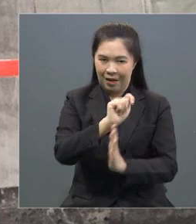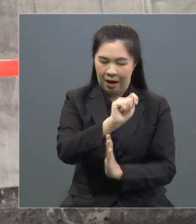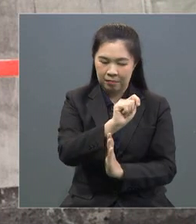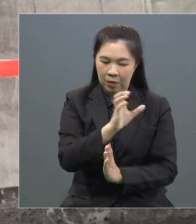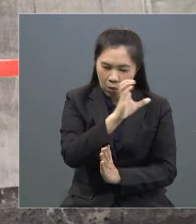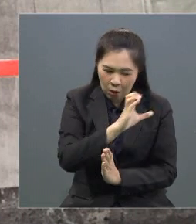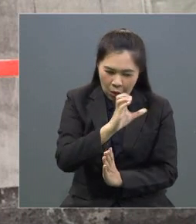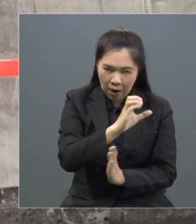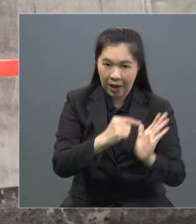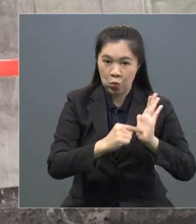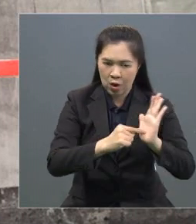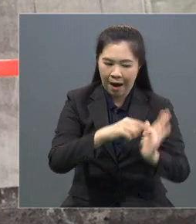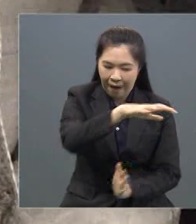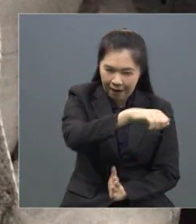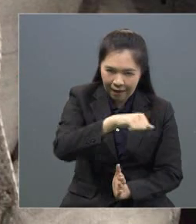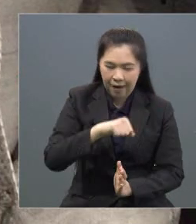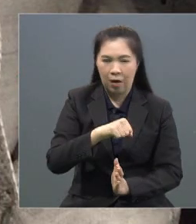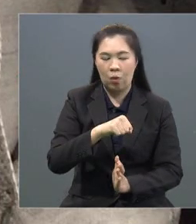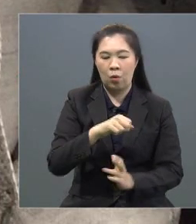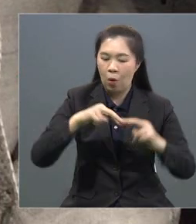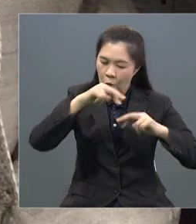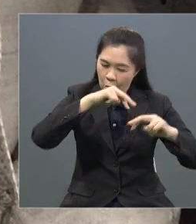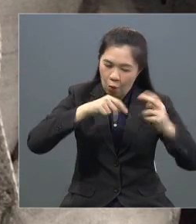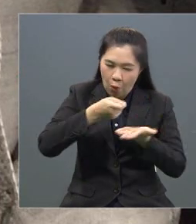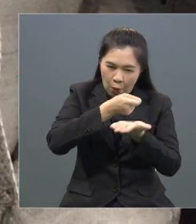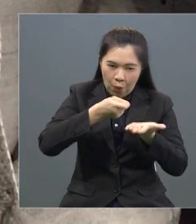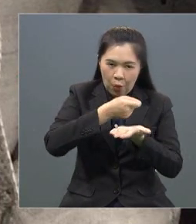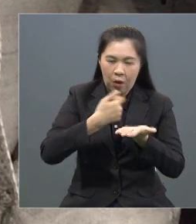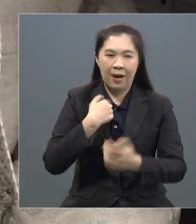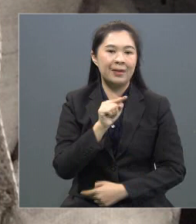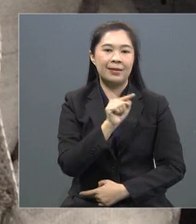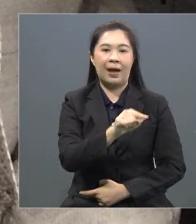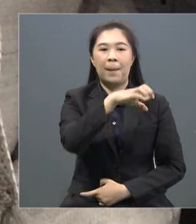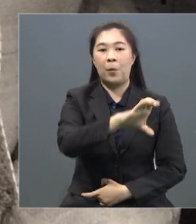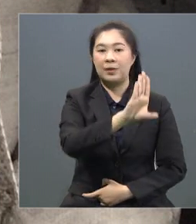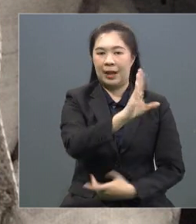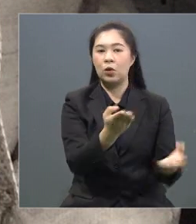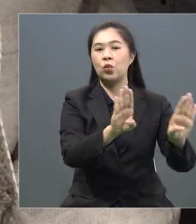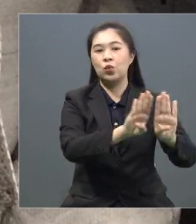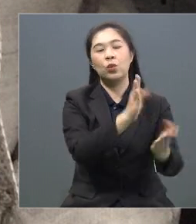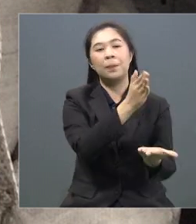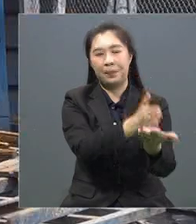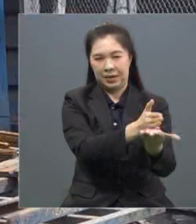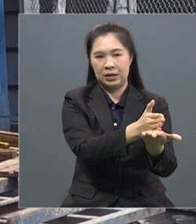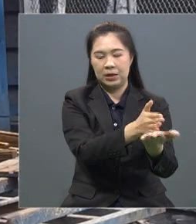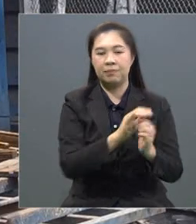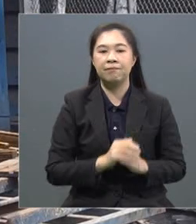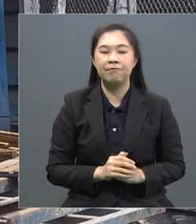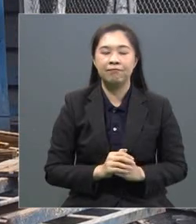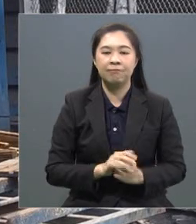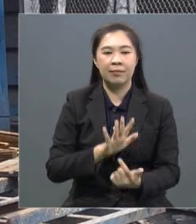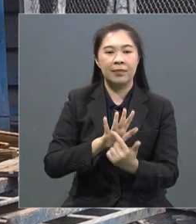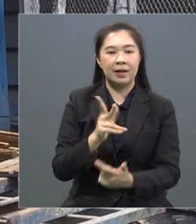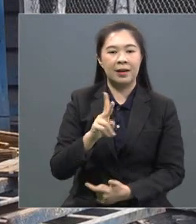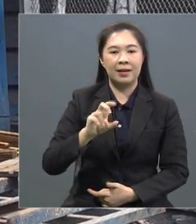แคดเมียมกากสังกสีตรวจวิเคราะห์และสั่งการให้ทางบริษัทหยุดประกอบกิจการในส่วนของการนำกากแคดเมียม